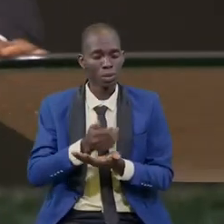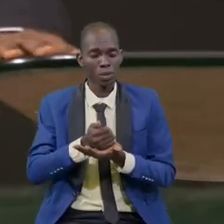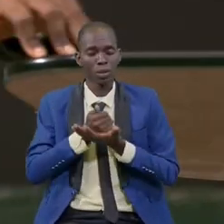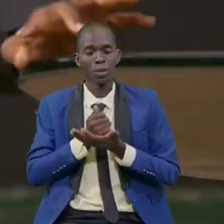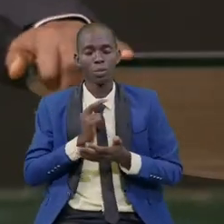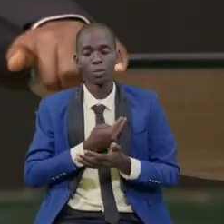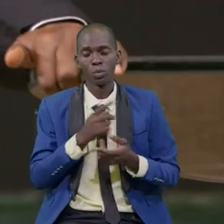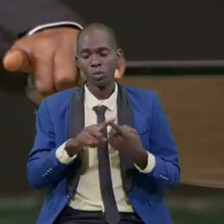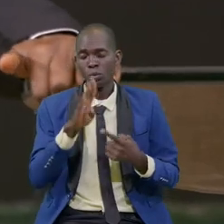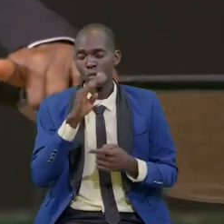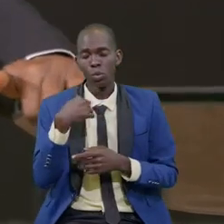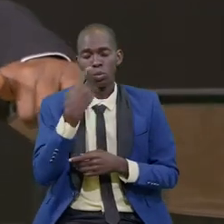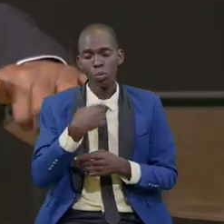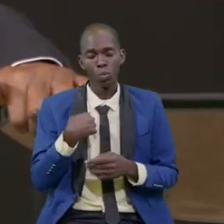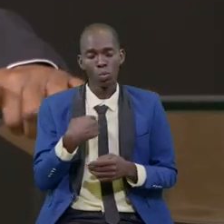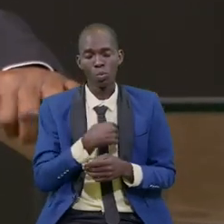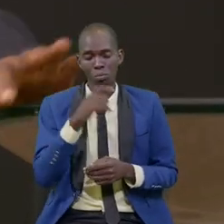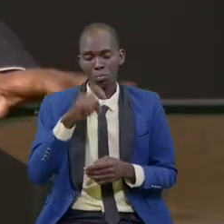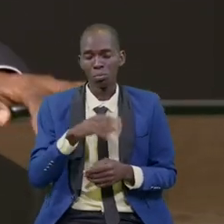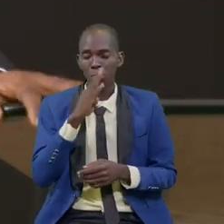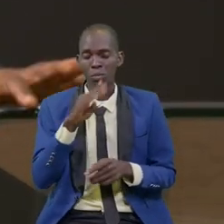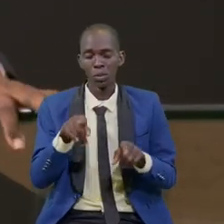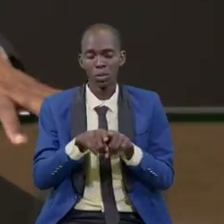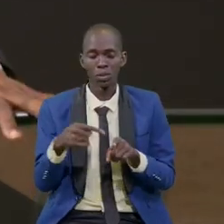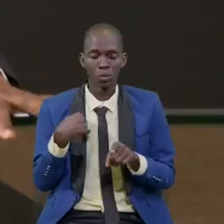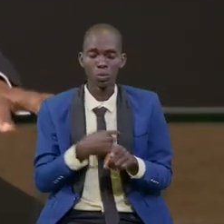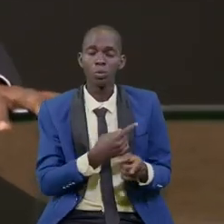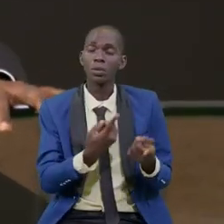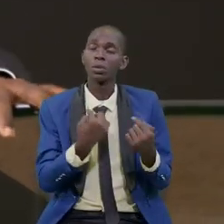à être celui qu'on doit être, comme nous viendrons à toi,